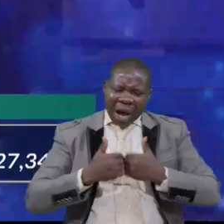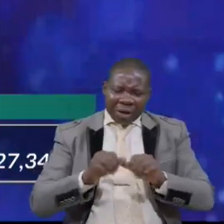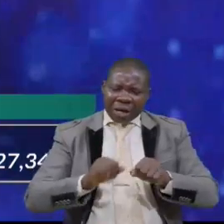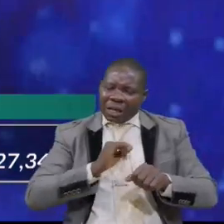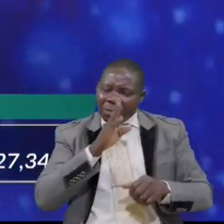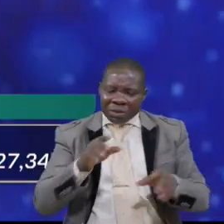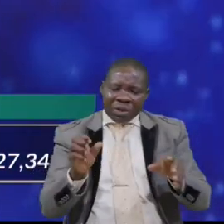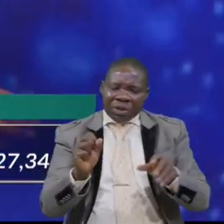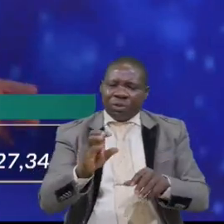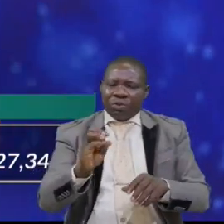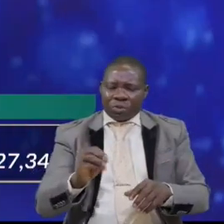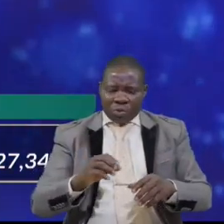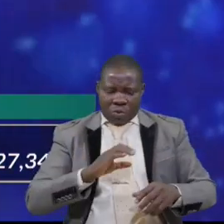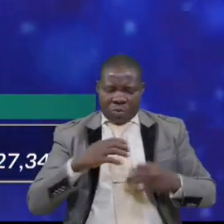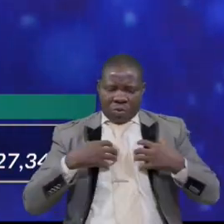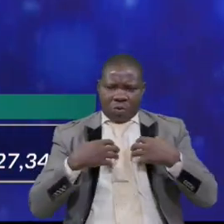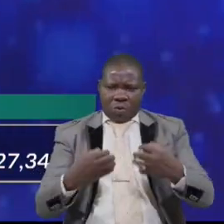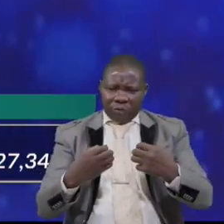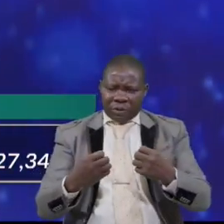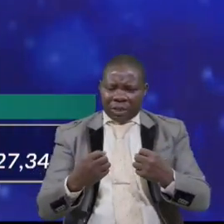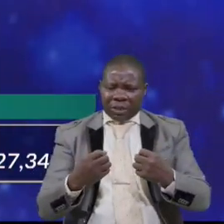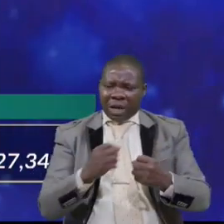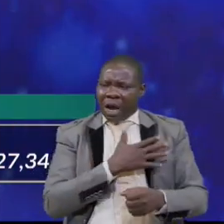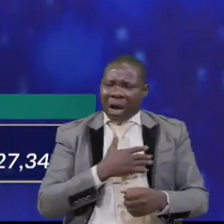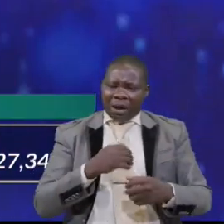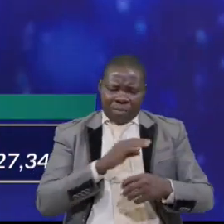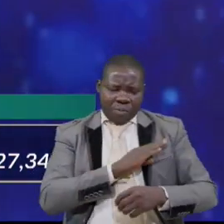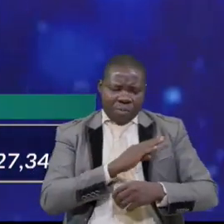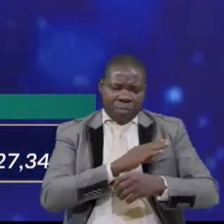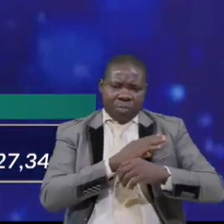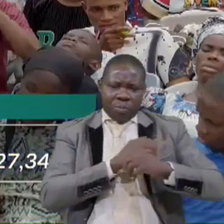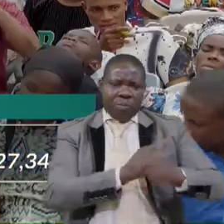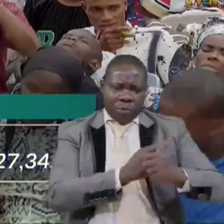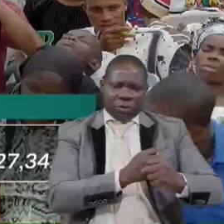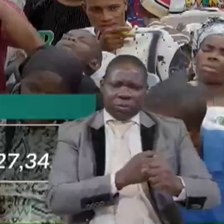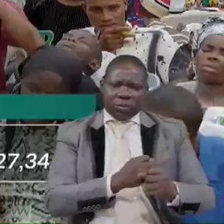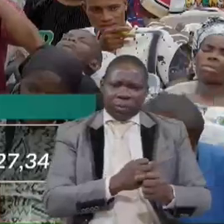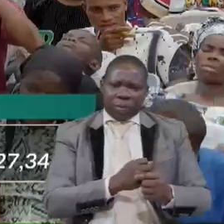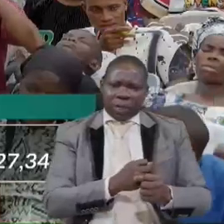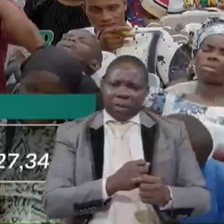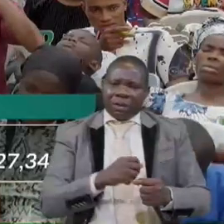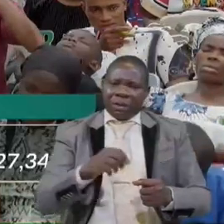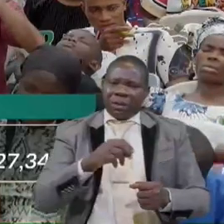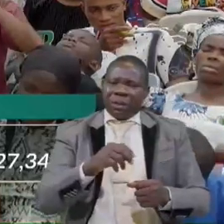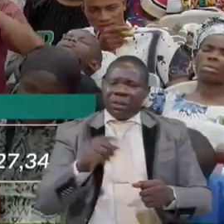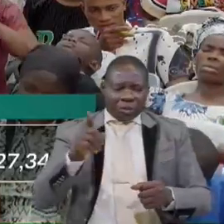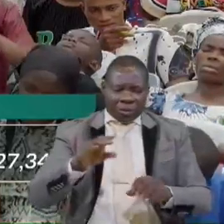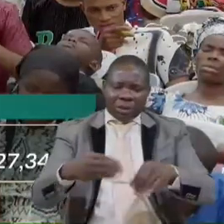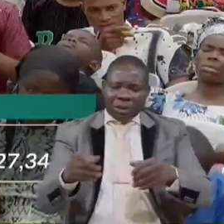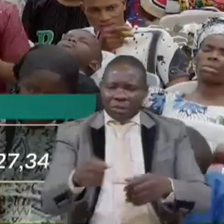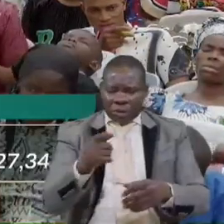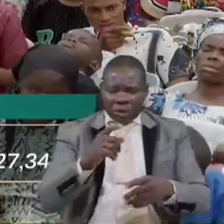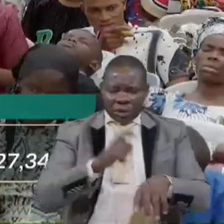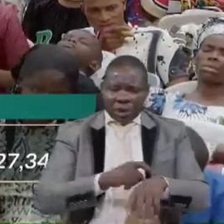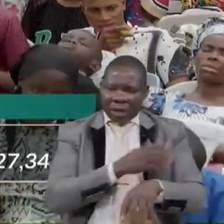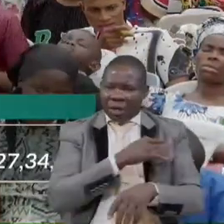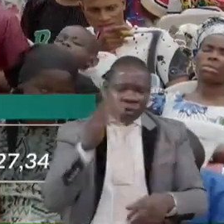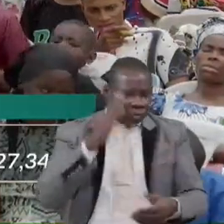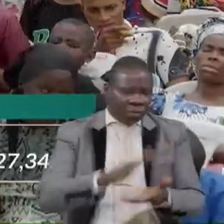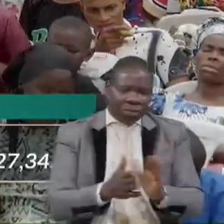qui ne voulait même pas donner du temps aux autres pe puisse me donner le temps tu deviendras le le privilégié de Dieu chapitre